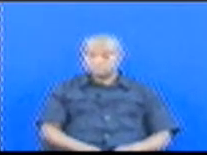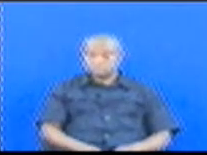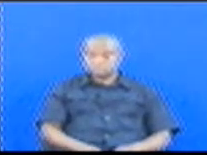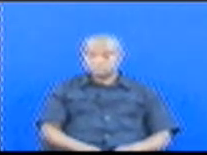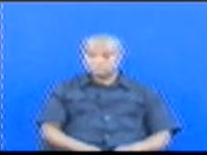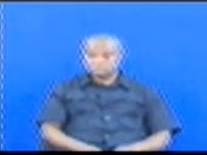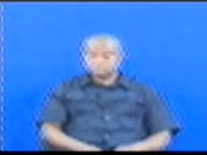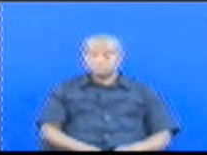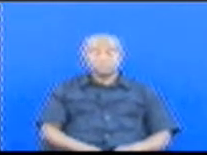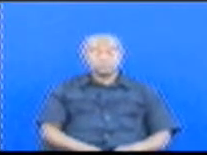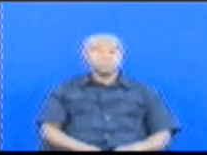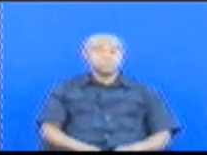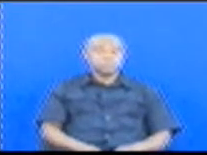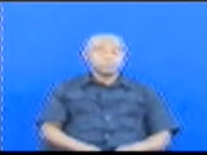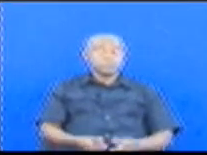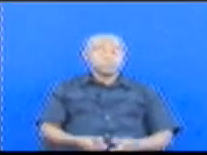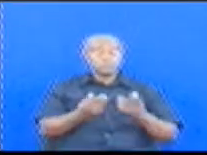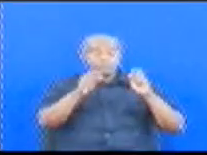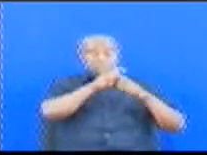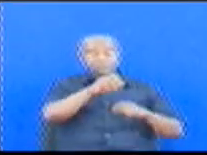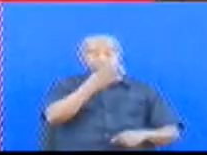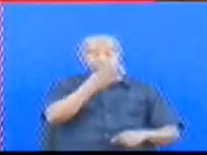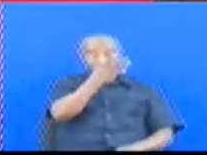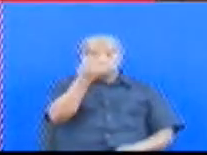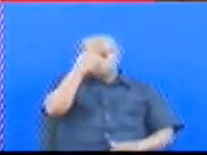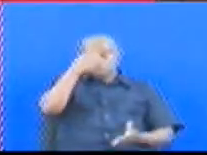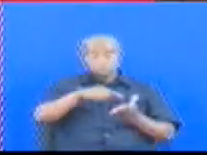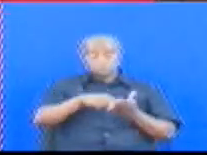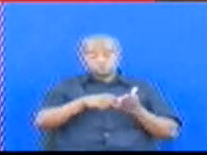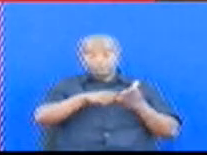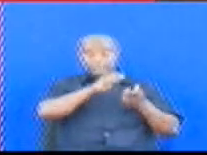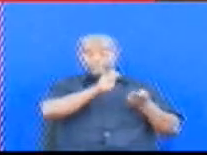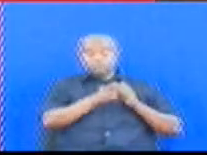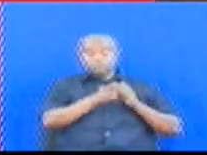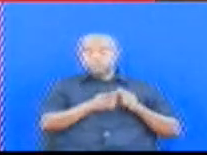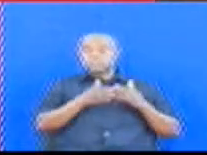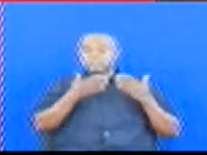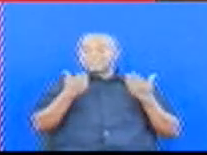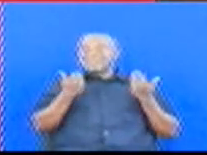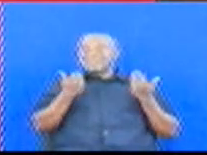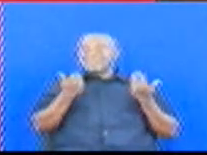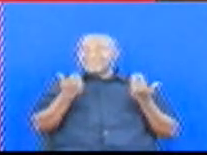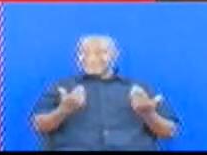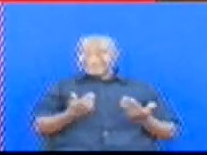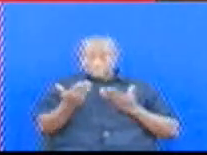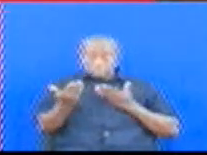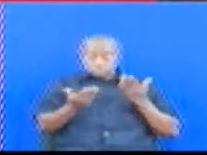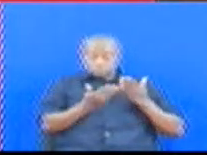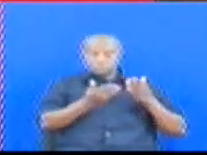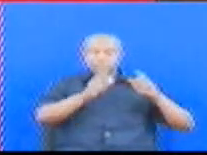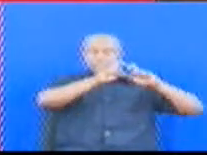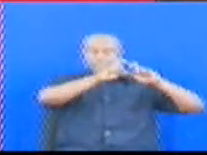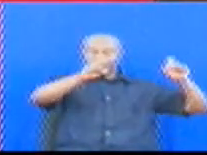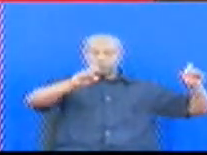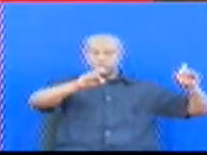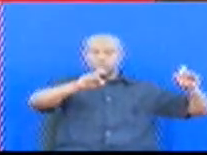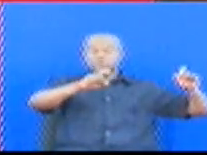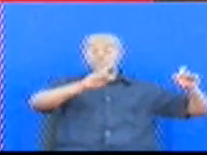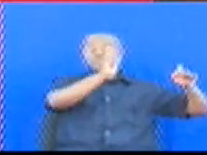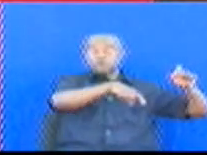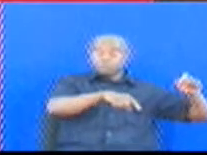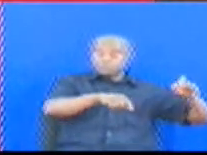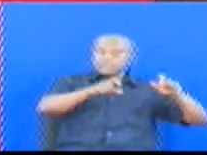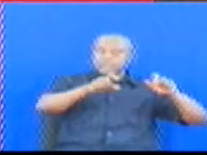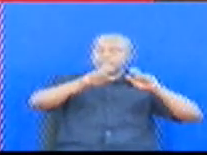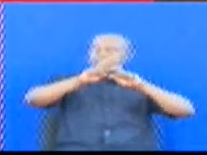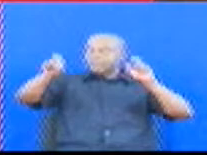Kwa sababu hayo ya kwenye 45 ndio marekebisho. Kwa hiyo inabidi usome kile kilichopo na kinachorekebishwa ni